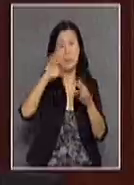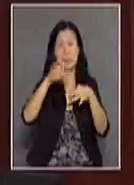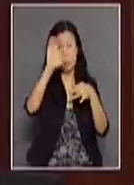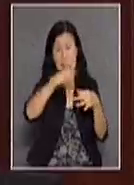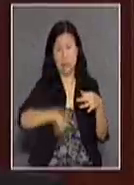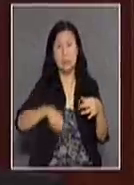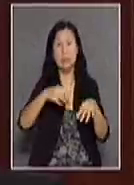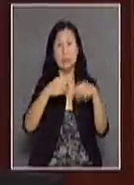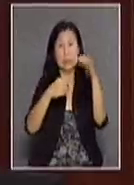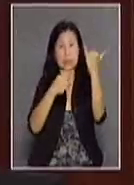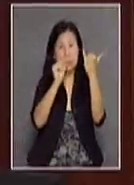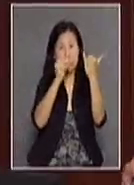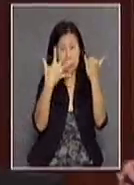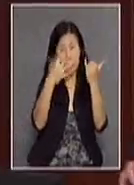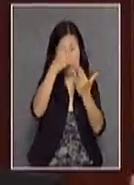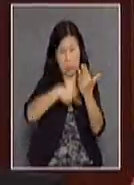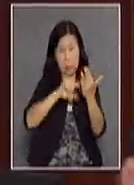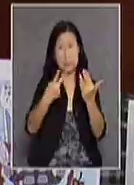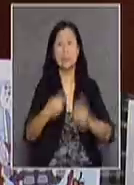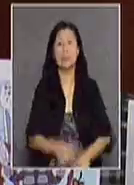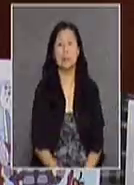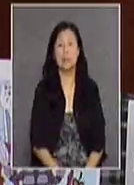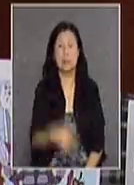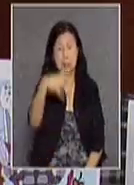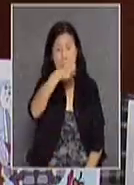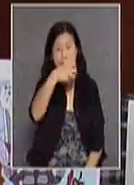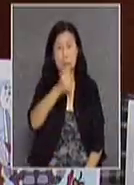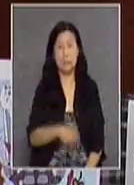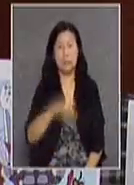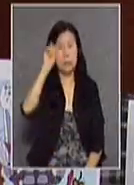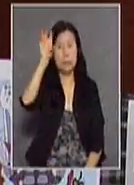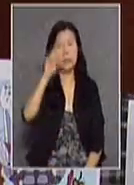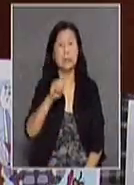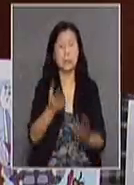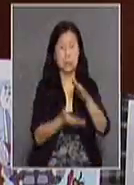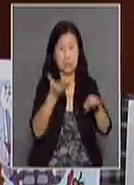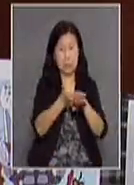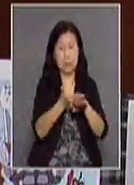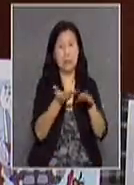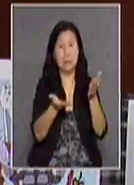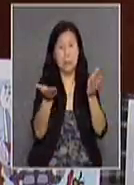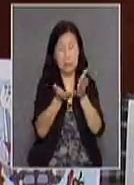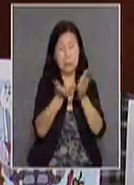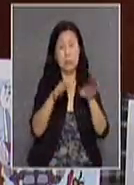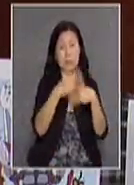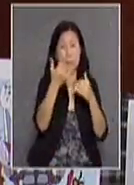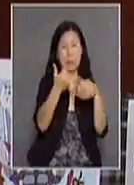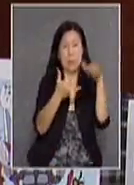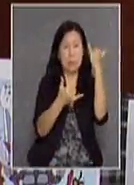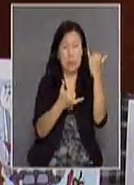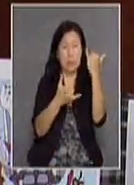你動議第675項修正案。 主席，我動議通過會議講稿附錄以上的